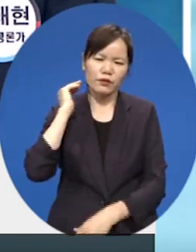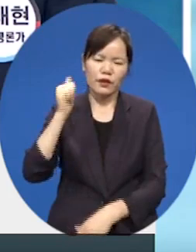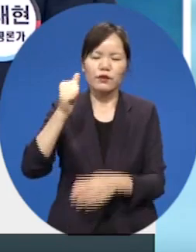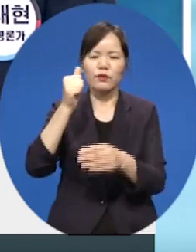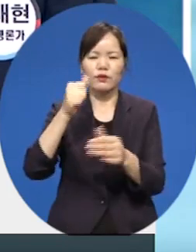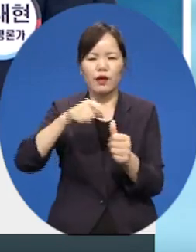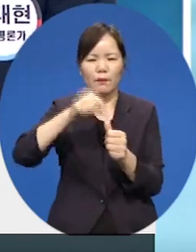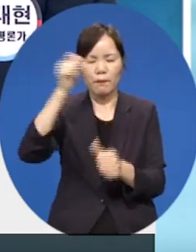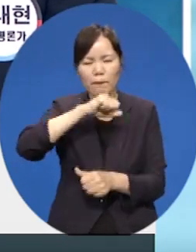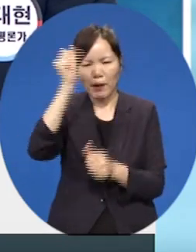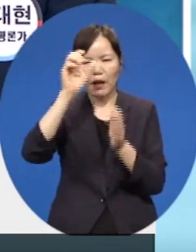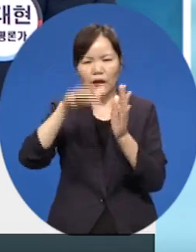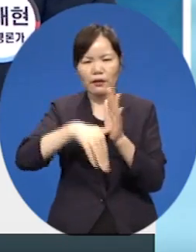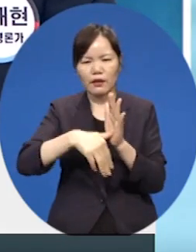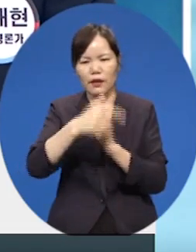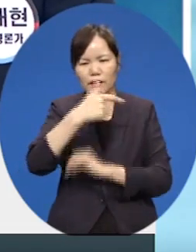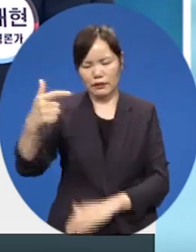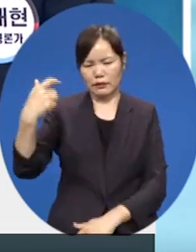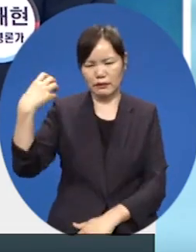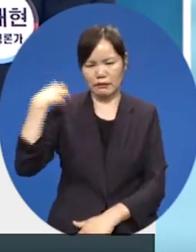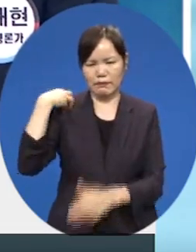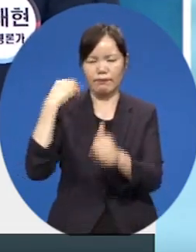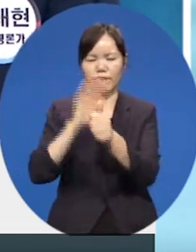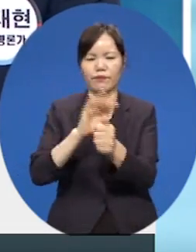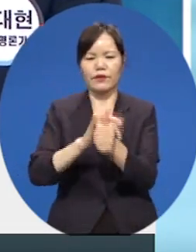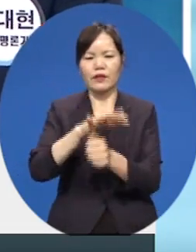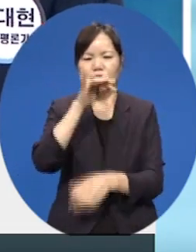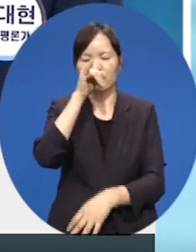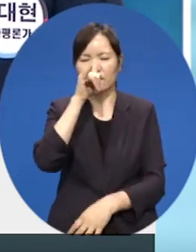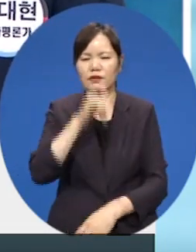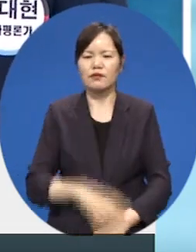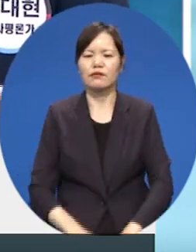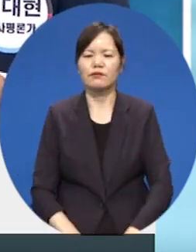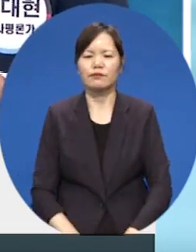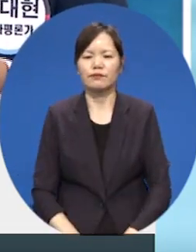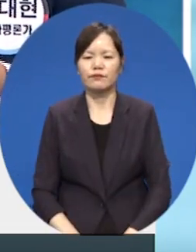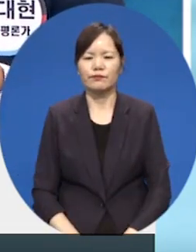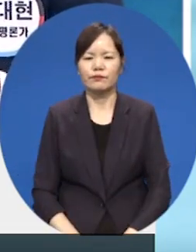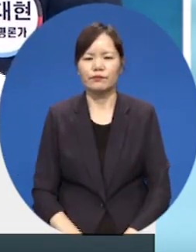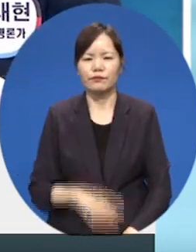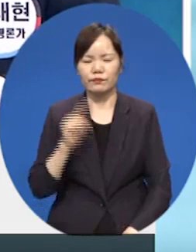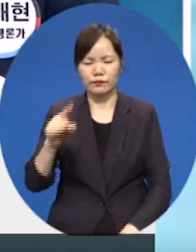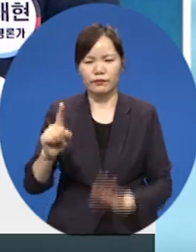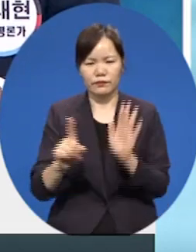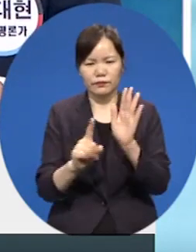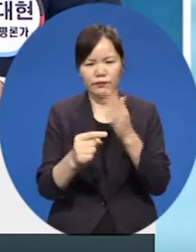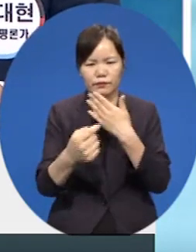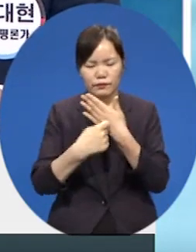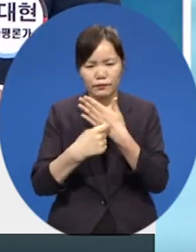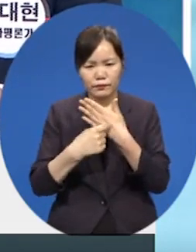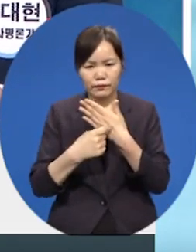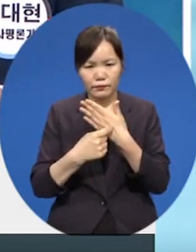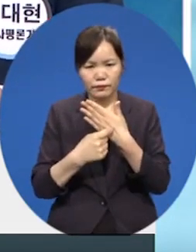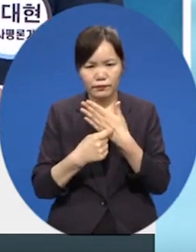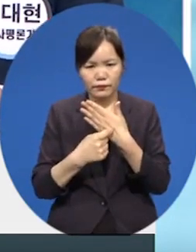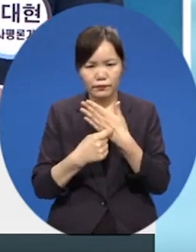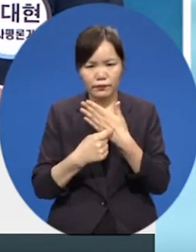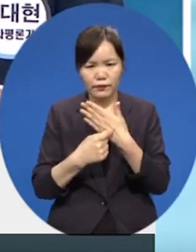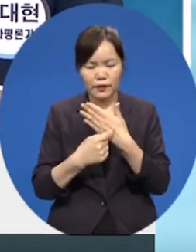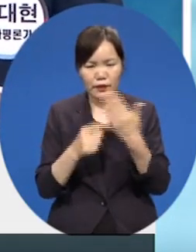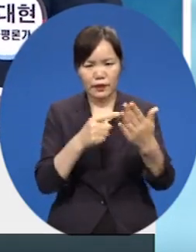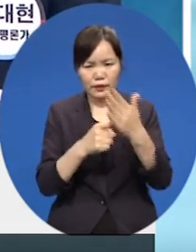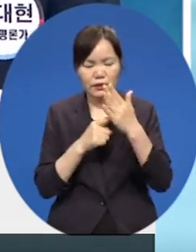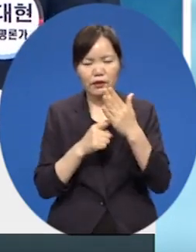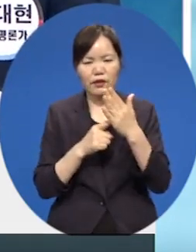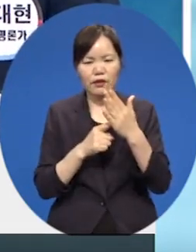데 있어서 뭐큰 어떤 역할을 한 것으로 알려져 있습니다. 그런데 이거는 그냥 표면적인 것이고 그 안에서 함께 선거를